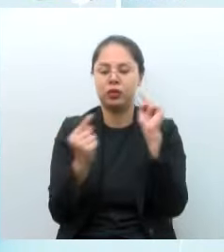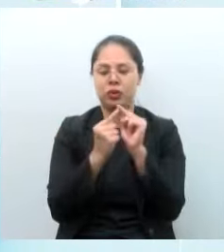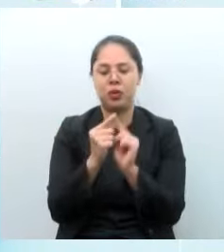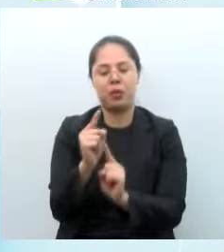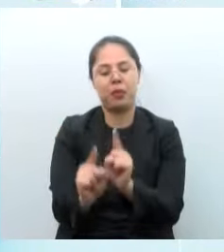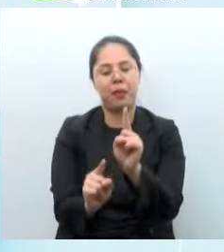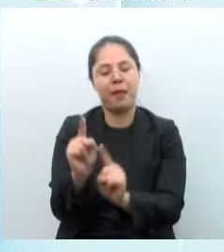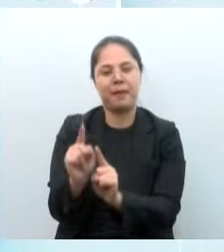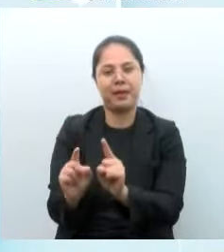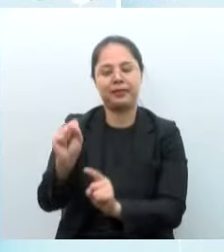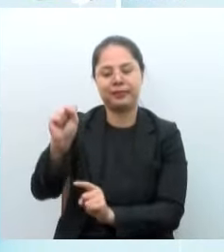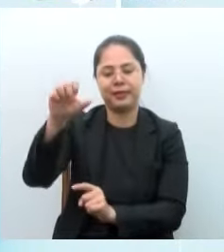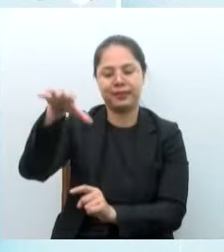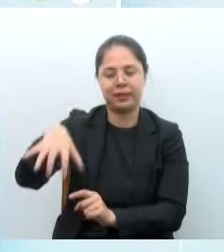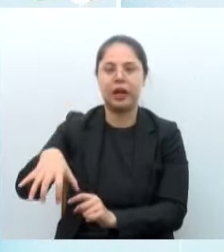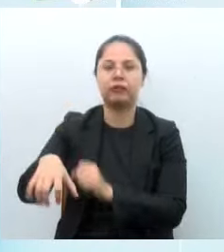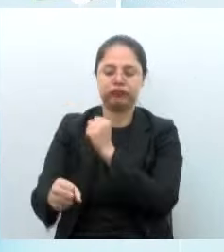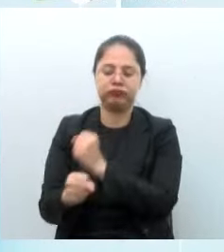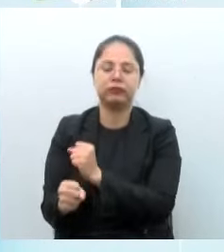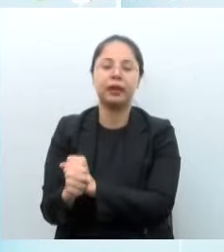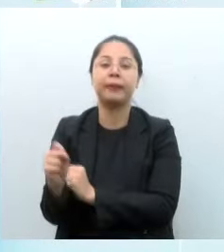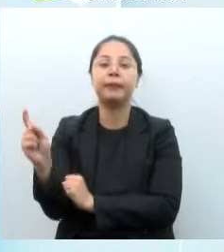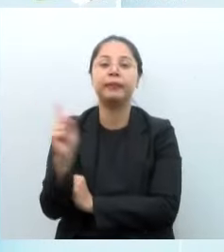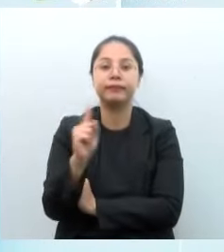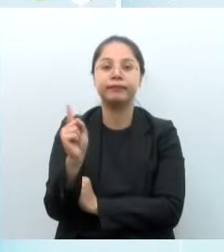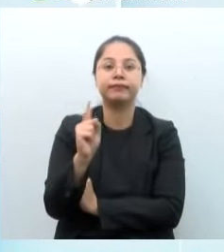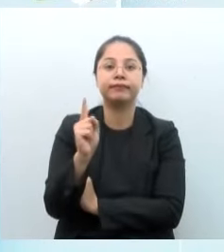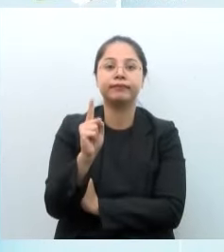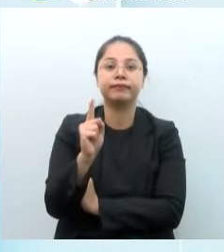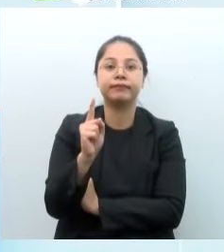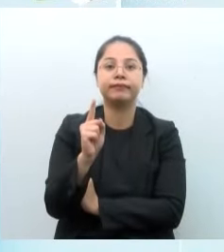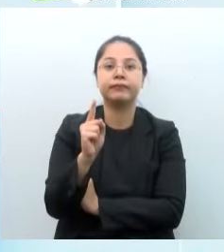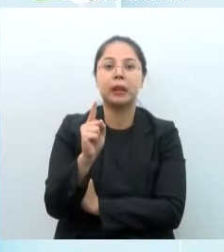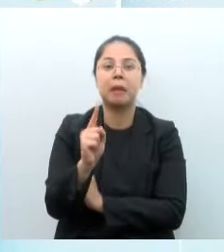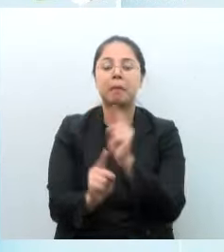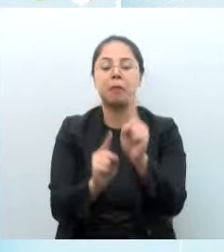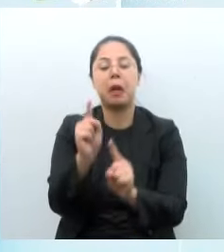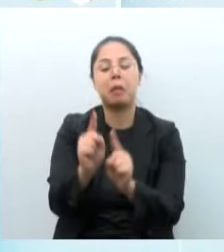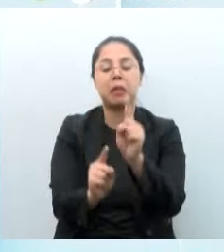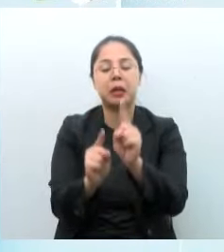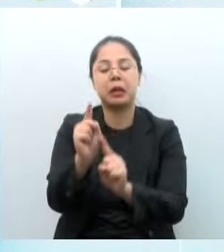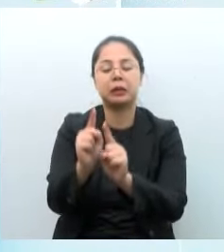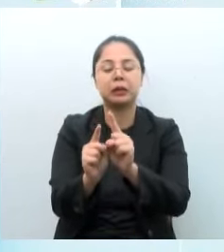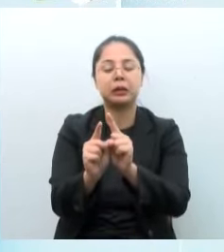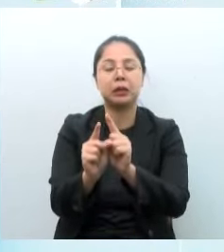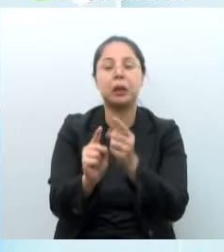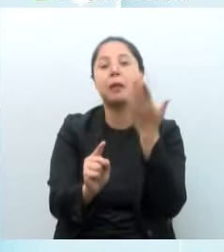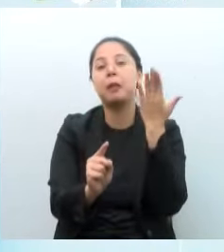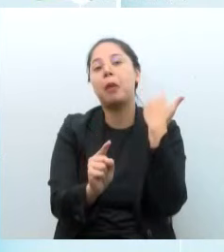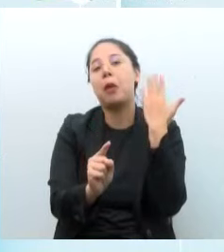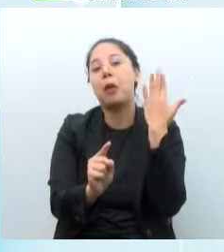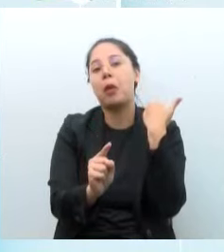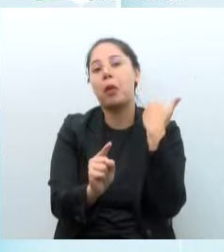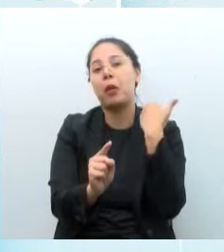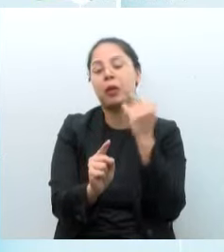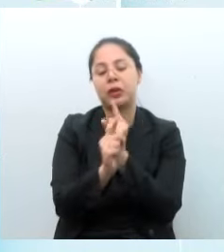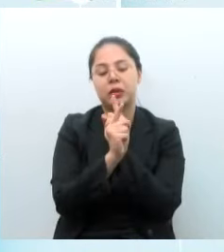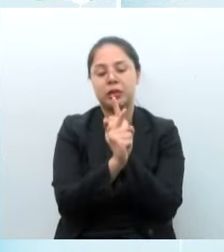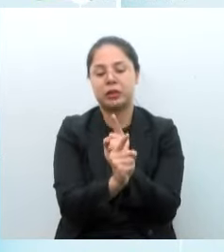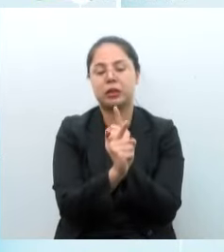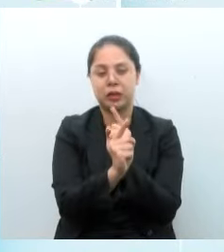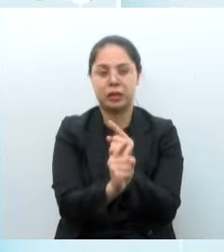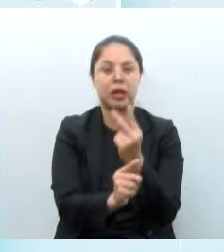งเป็นสำนักหลักได้ทำแล้วนะครับก็คือการลดตัวชี้วัดนะครับซึ่งเดิมเวลาเราติดตามเขต